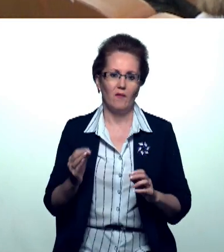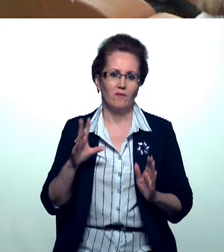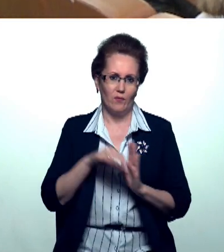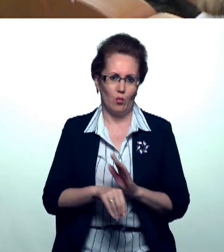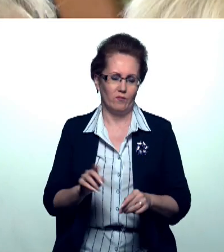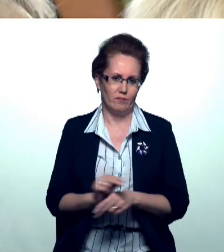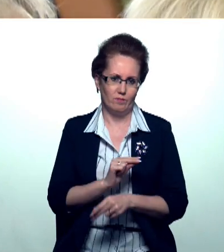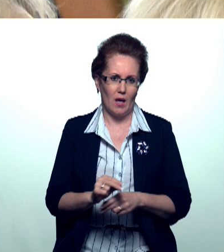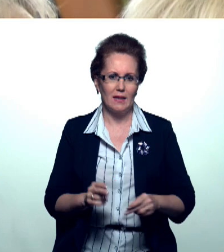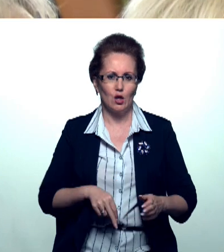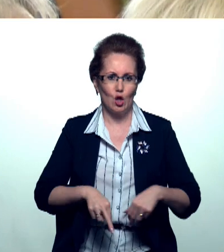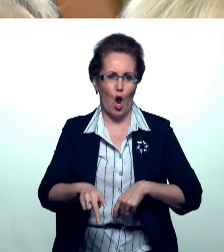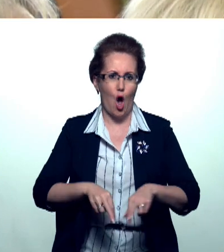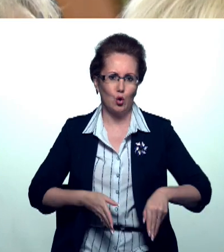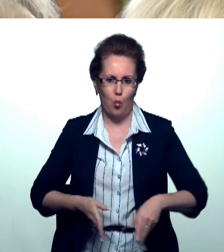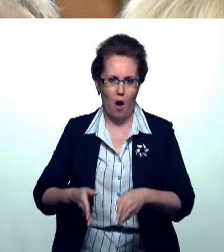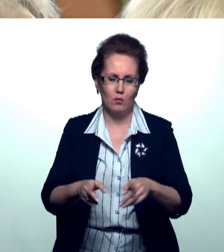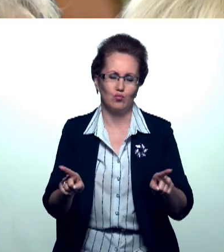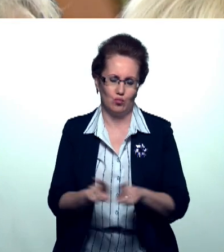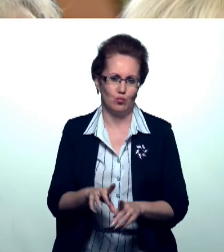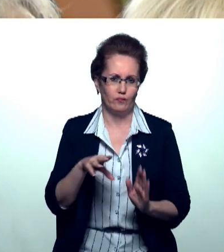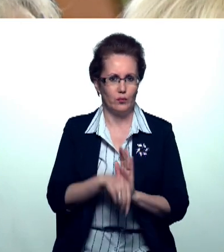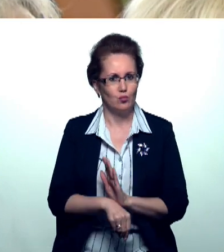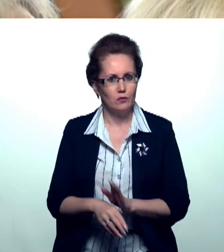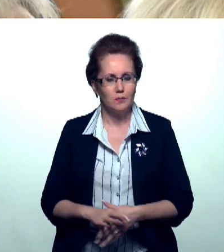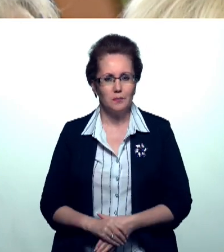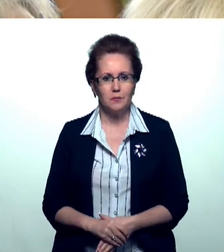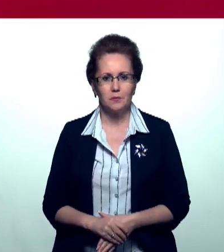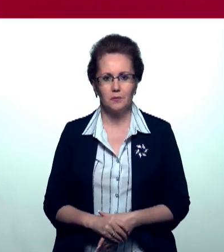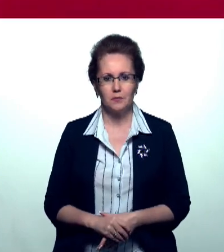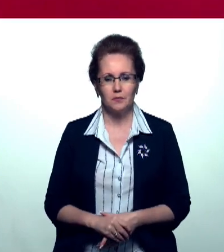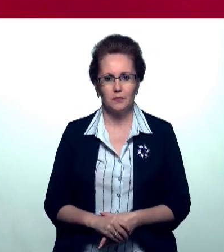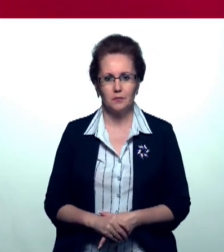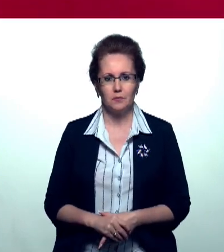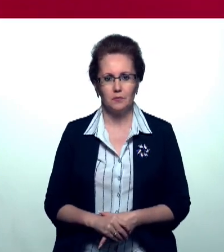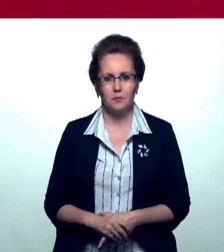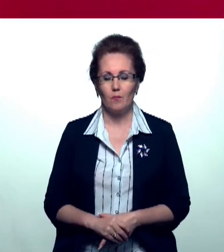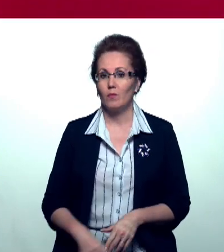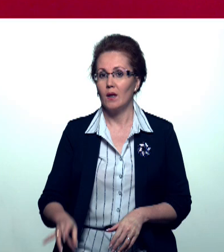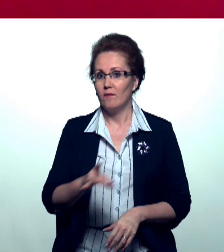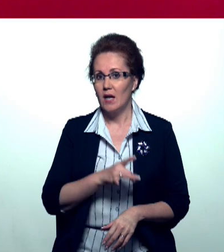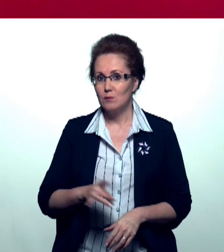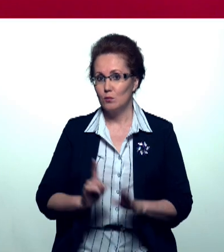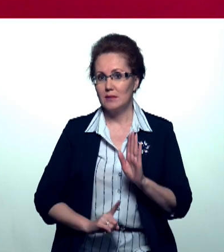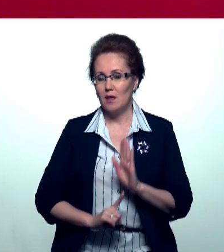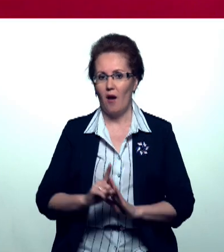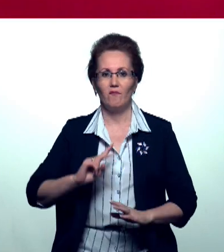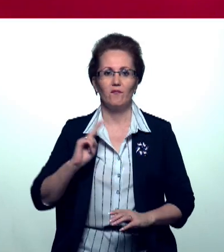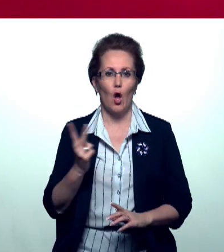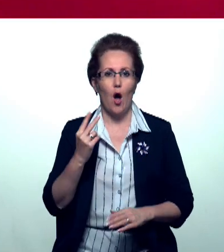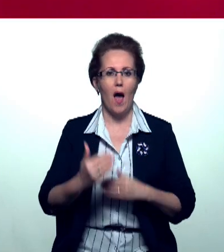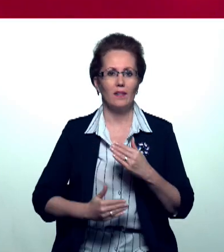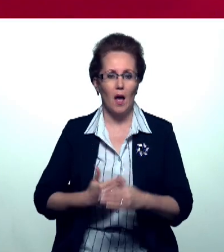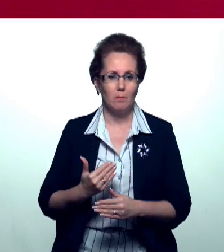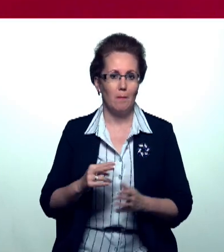тротуары. Оксана Худякова, Александр Немидов, Юрий Дроздов. Новости. В республике стартовал второй этап